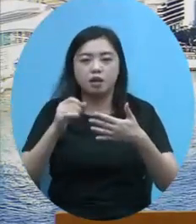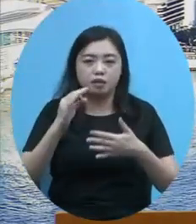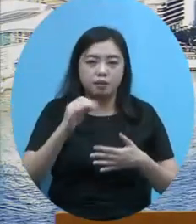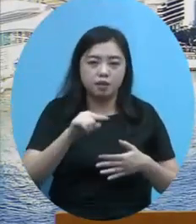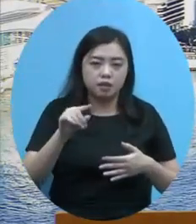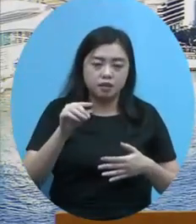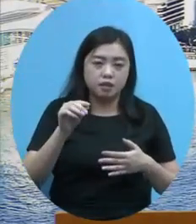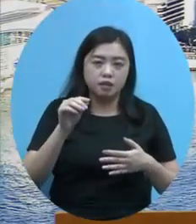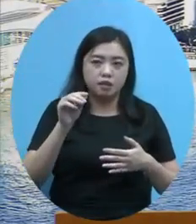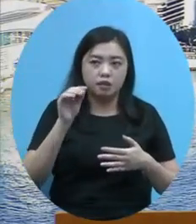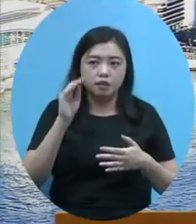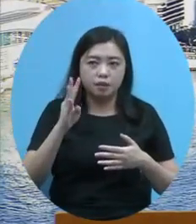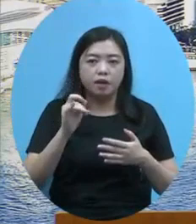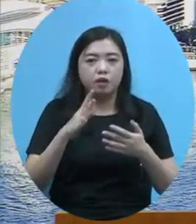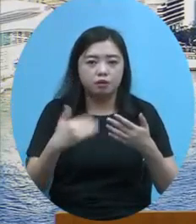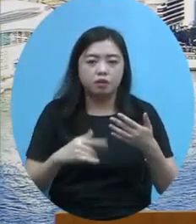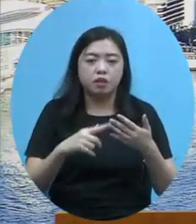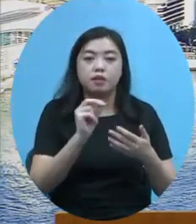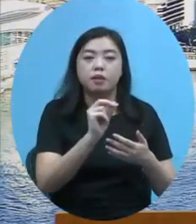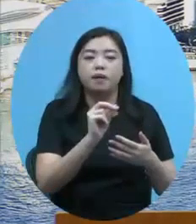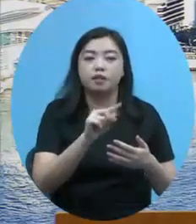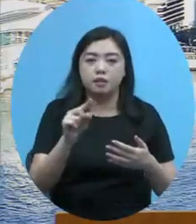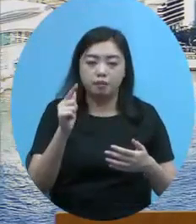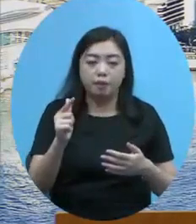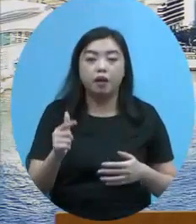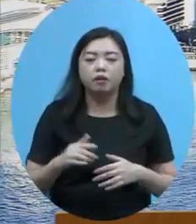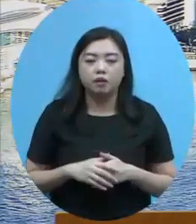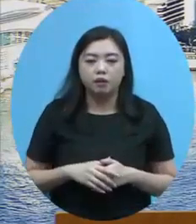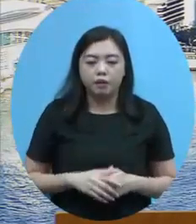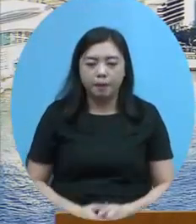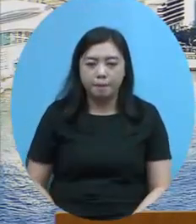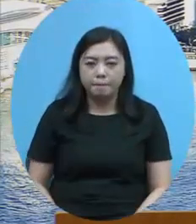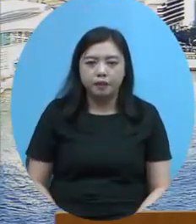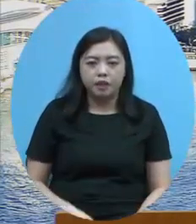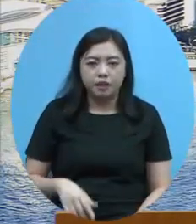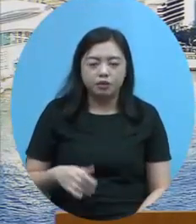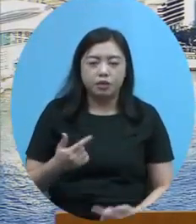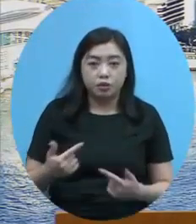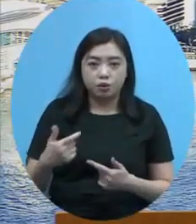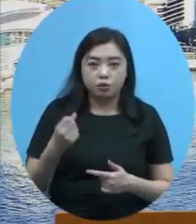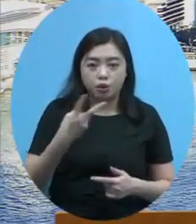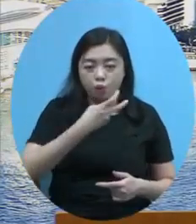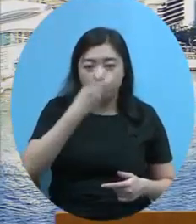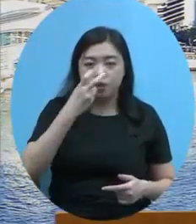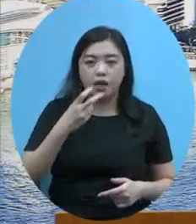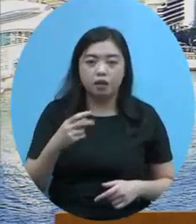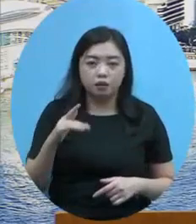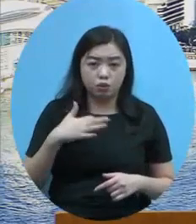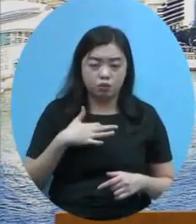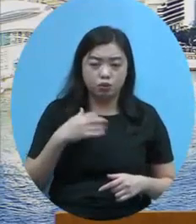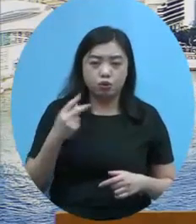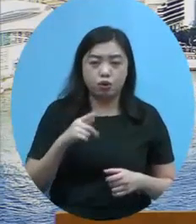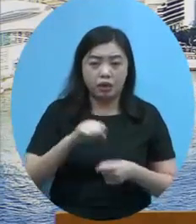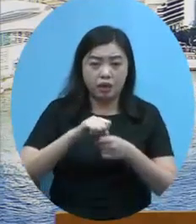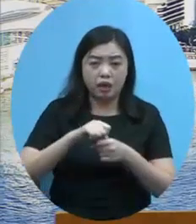700-800宗個案，咁其他指標亦都係上升緊啦，咁我哋都要繼續觀察啦，睇下嚟緊咧會唔會再進一步